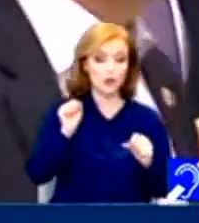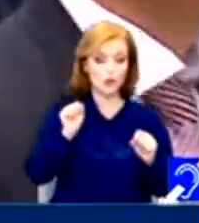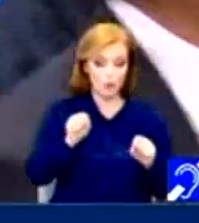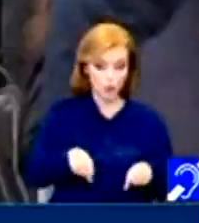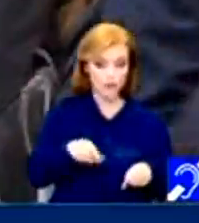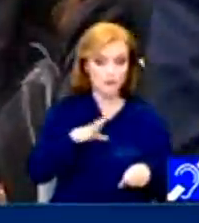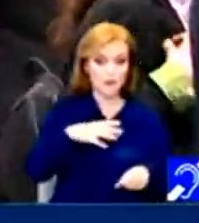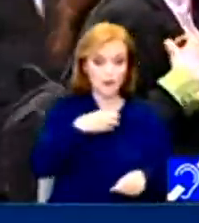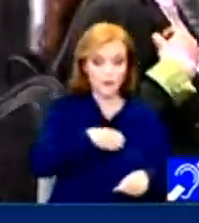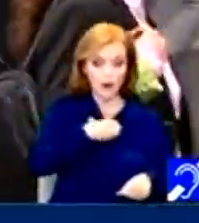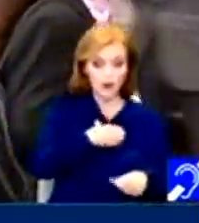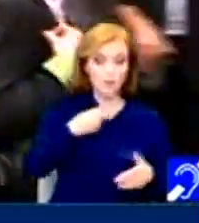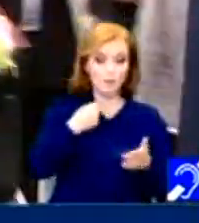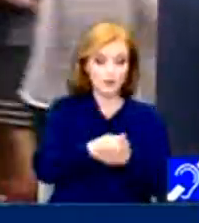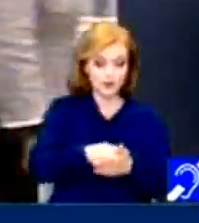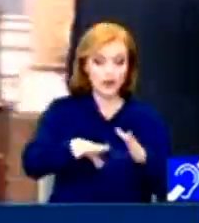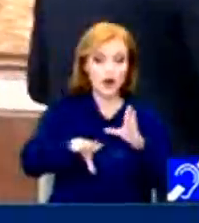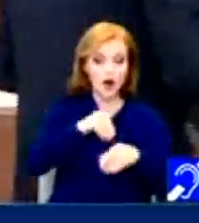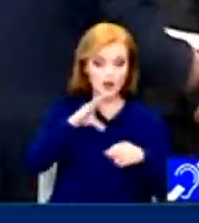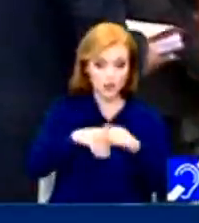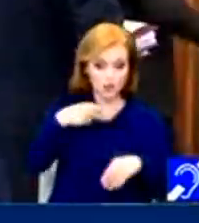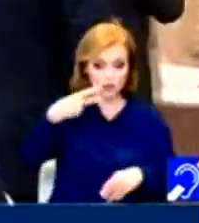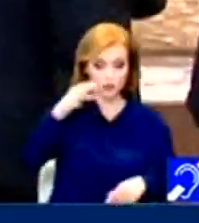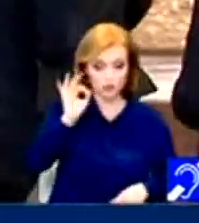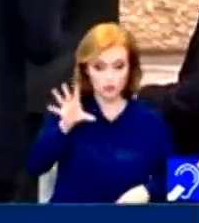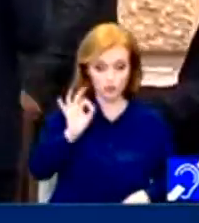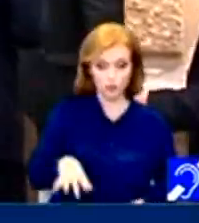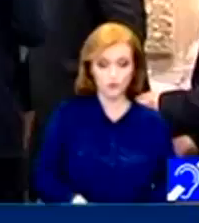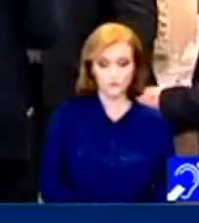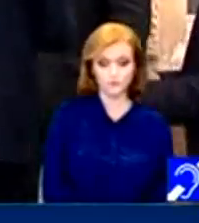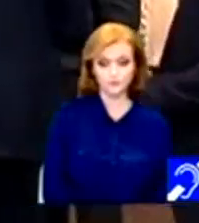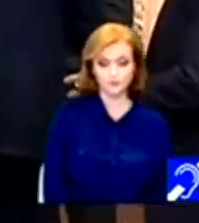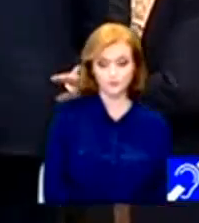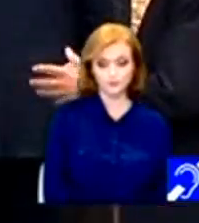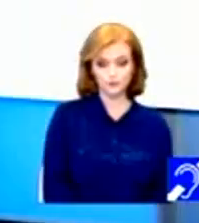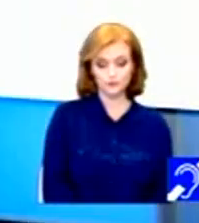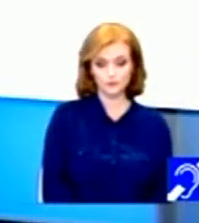validarea noului edil al municipiului, care va fi ales în urma alegerilor din 20 octombrie.